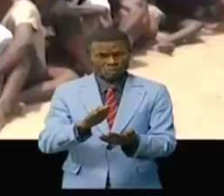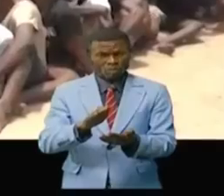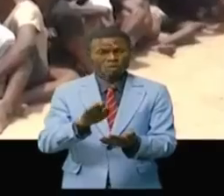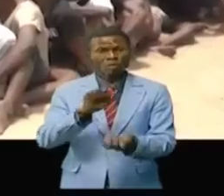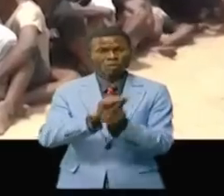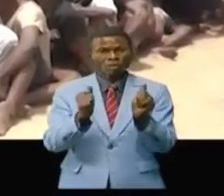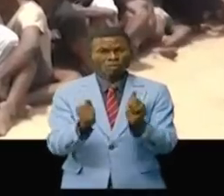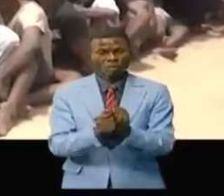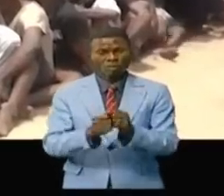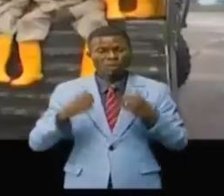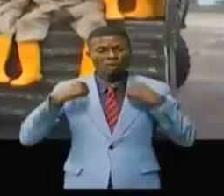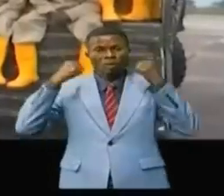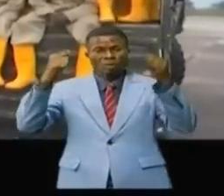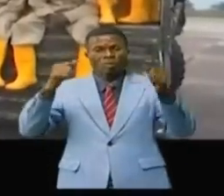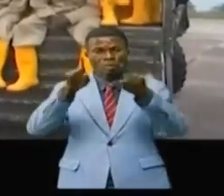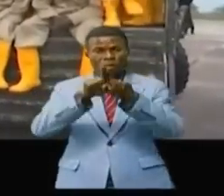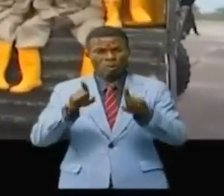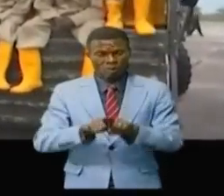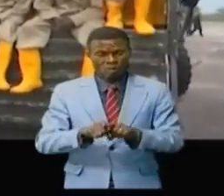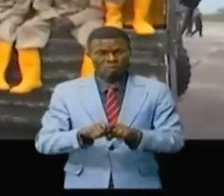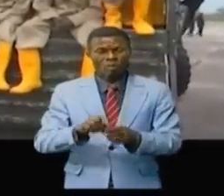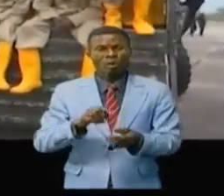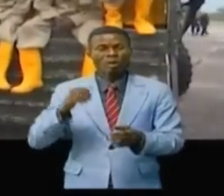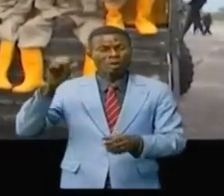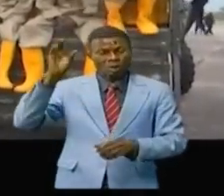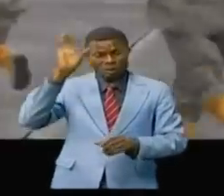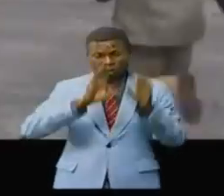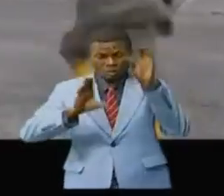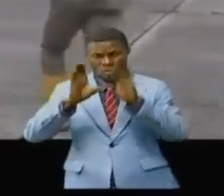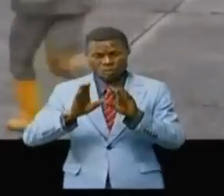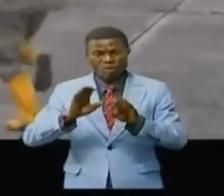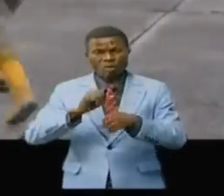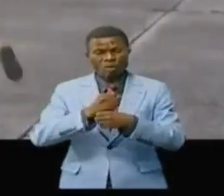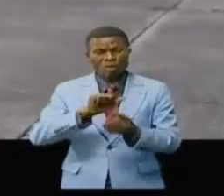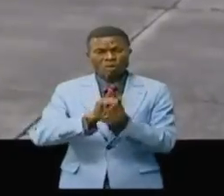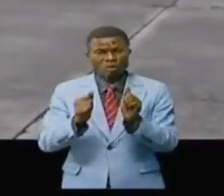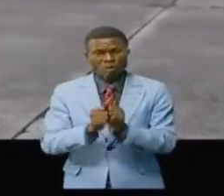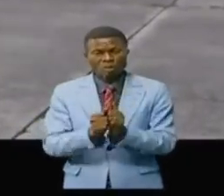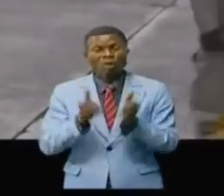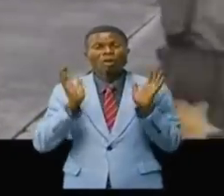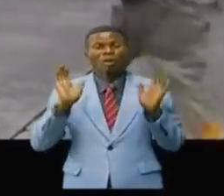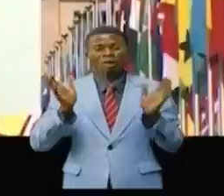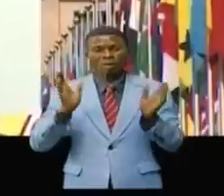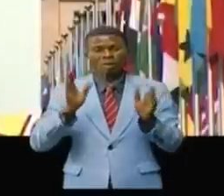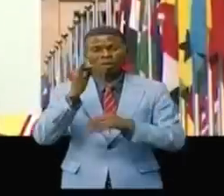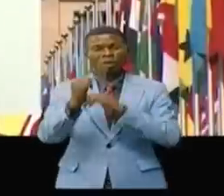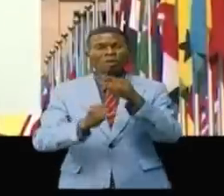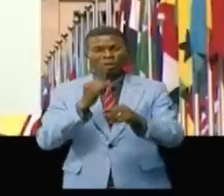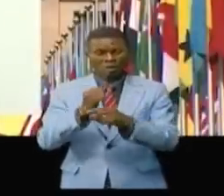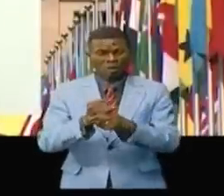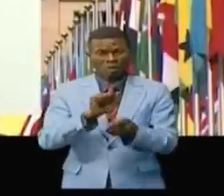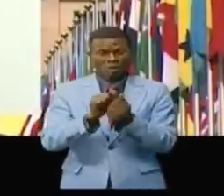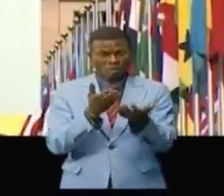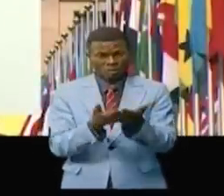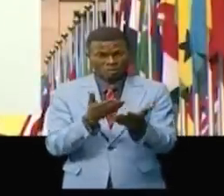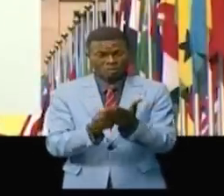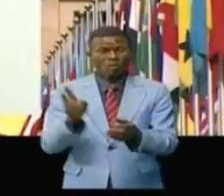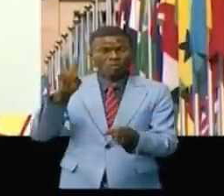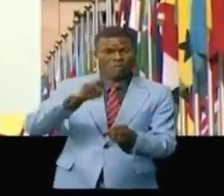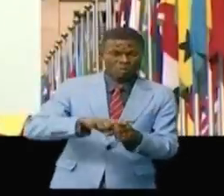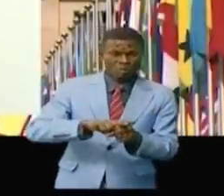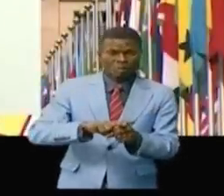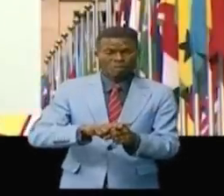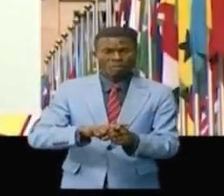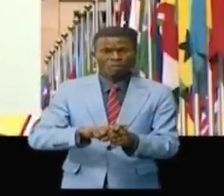phénomènes de gangstérisme et d'éloquence qui affectent les zones urbaines. Une conséquence internationale sur cette problématique de violence